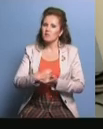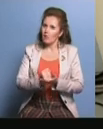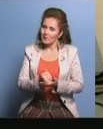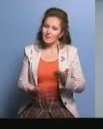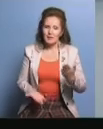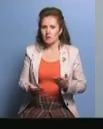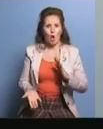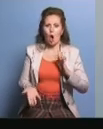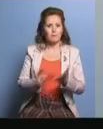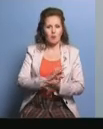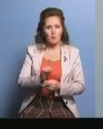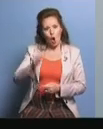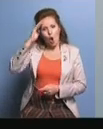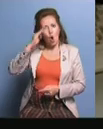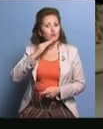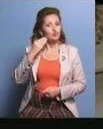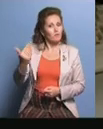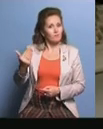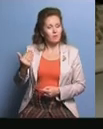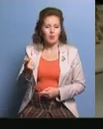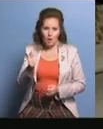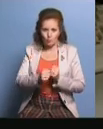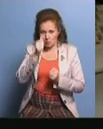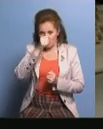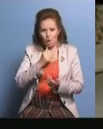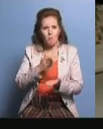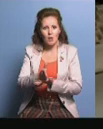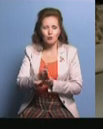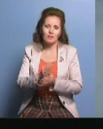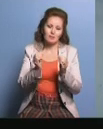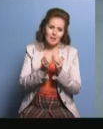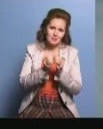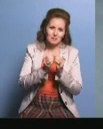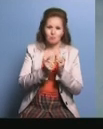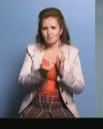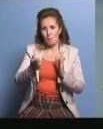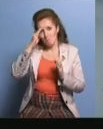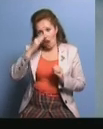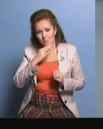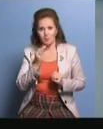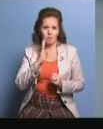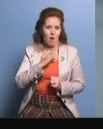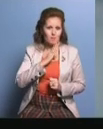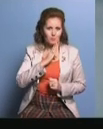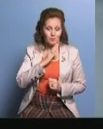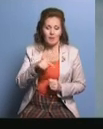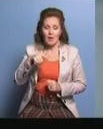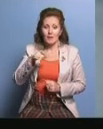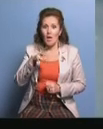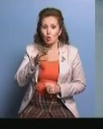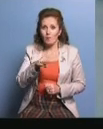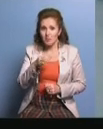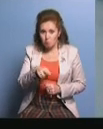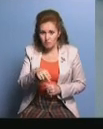опровергнуть отцовство. Каждый месяц к ним обращается с десяток пап и мам. Генотип по данному локусу отца, а